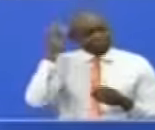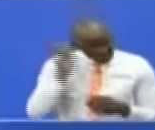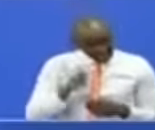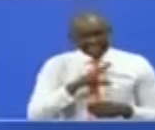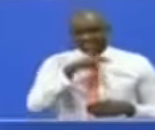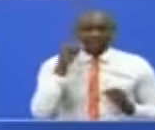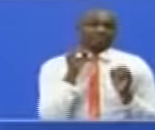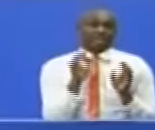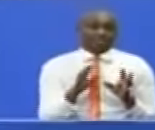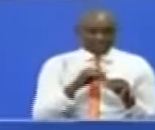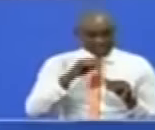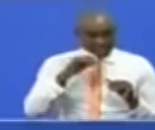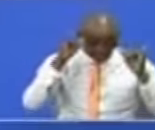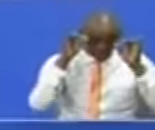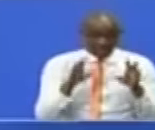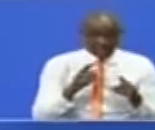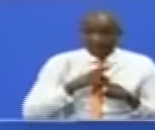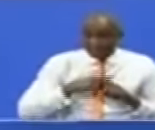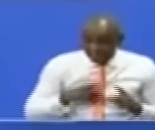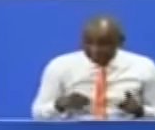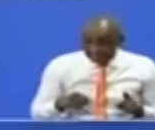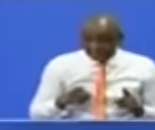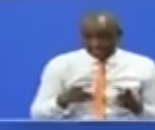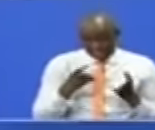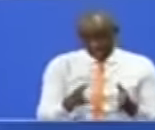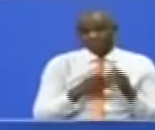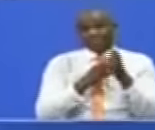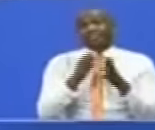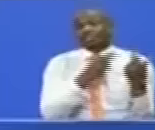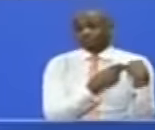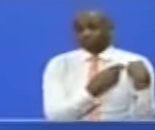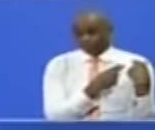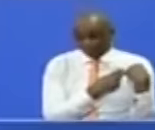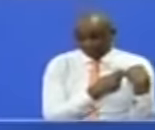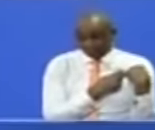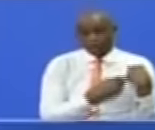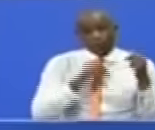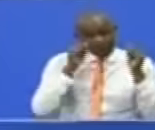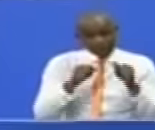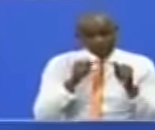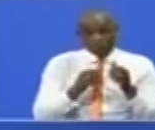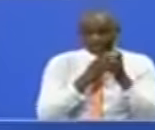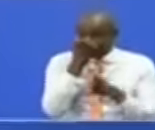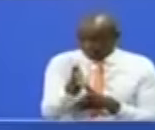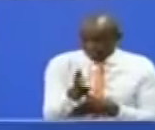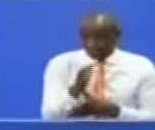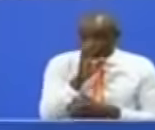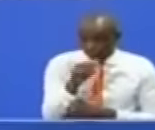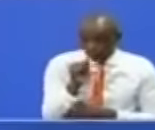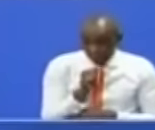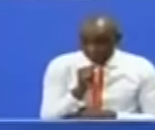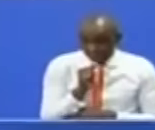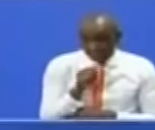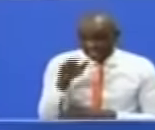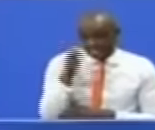uibe mifugo kila wakati. Lakini sasa unajua itarudi kwa viongozi. Manake kuna uwezekano kwamba viongozi wengi hawa kutoka kwa au